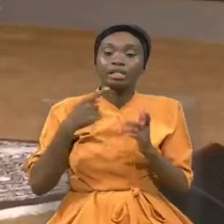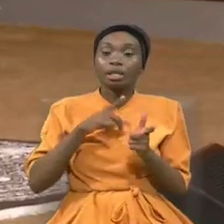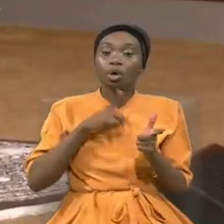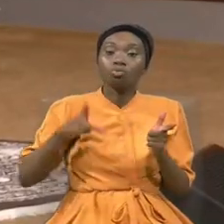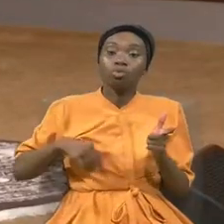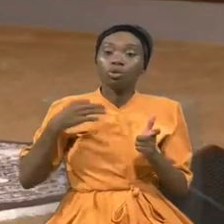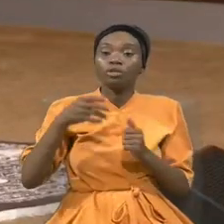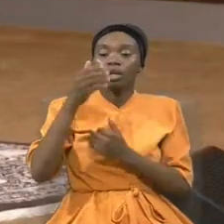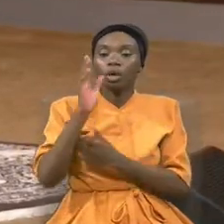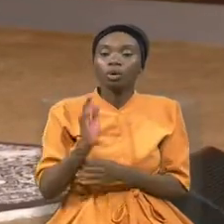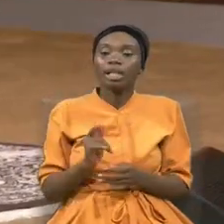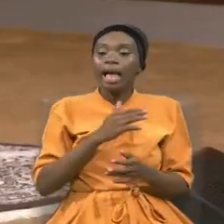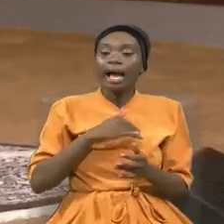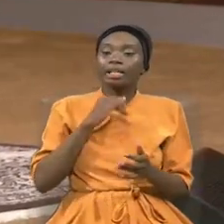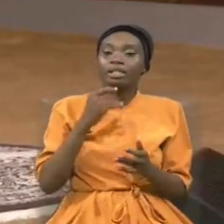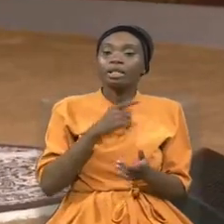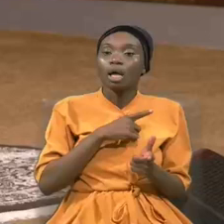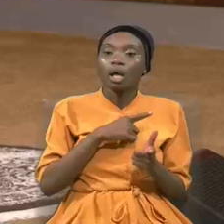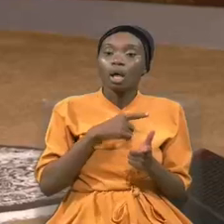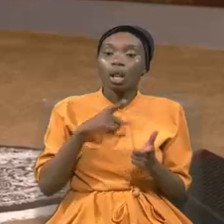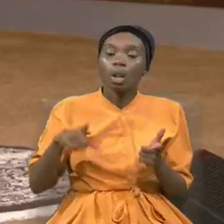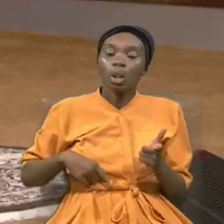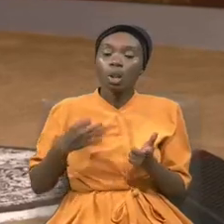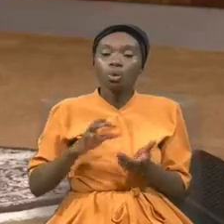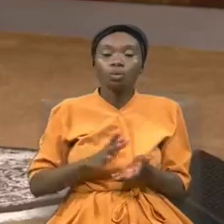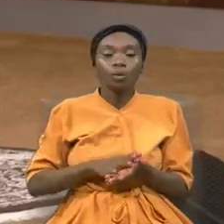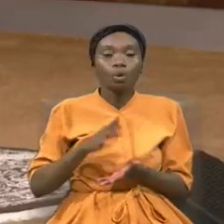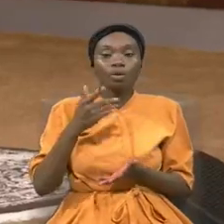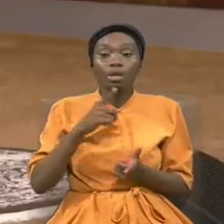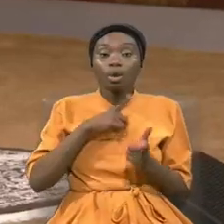des pieux. Il est le Seigneur glorieux ou de gloire.